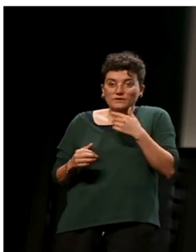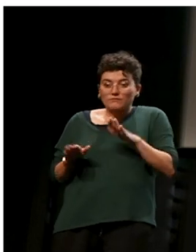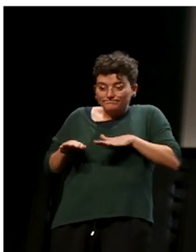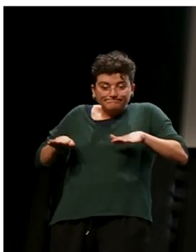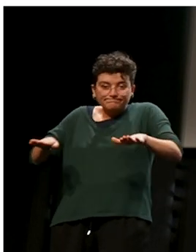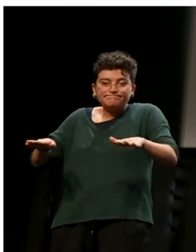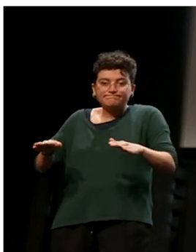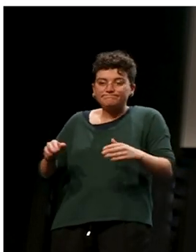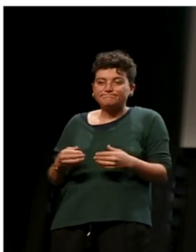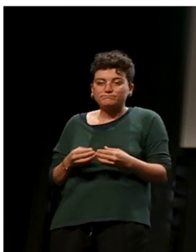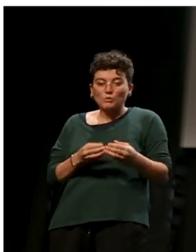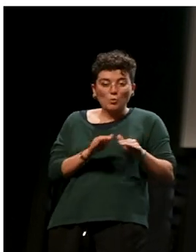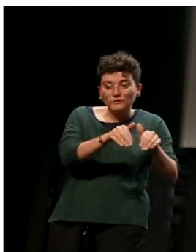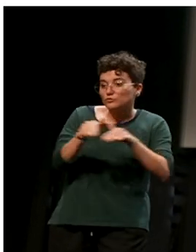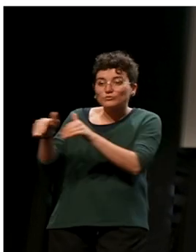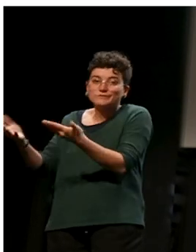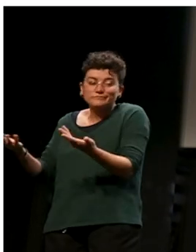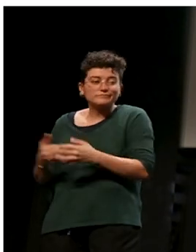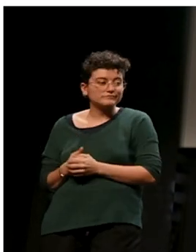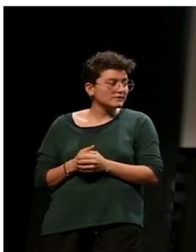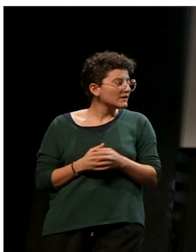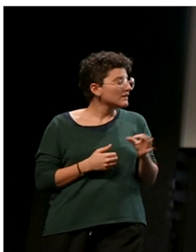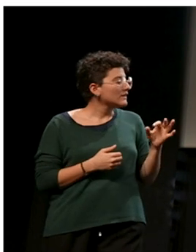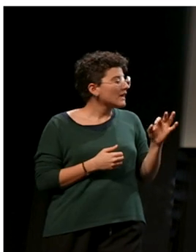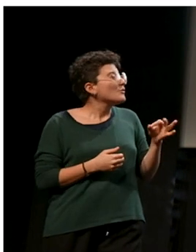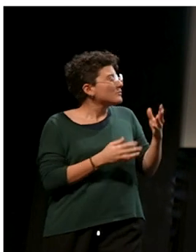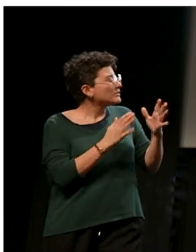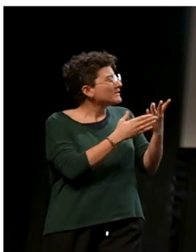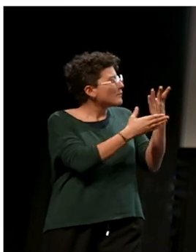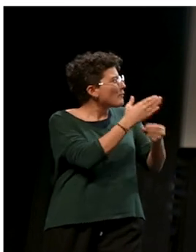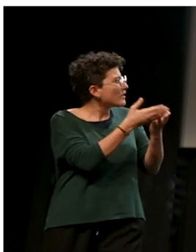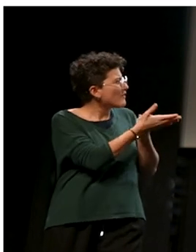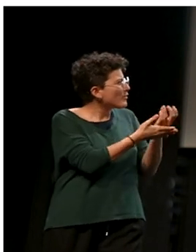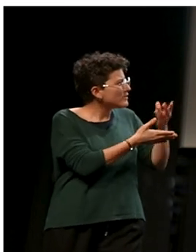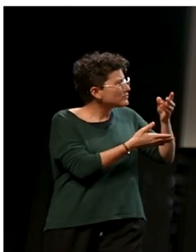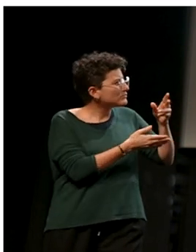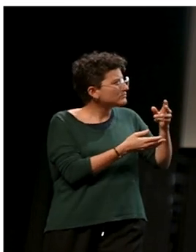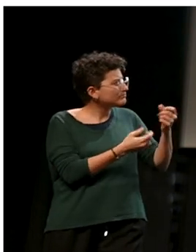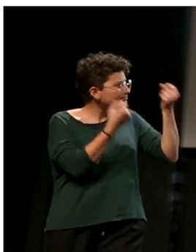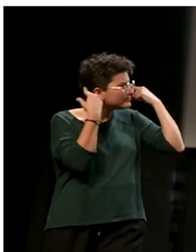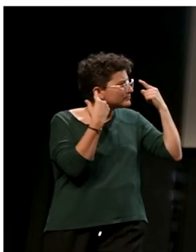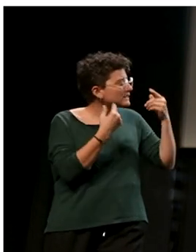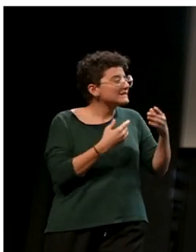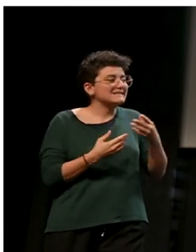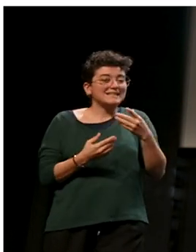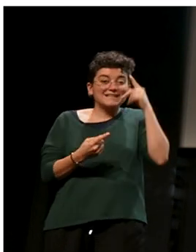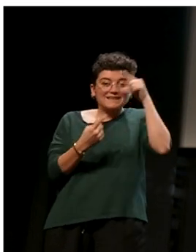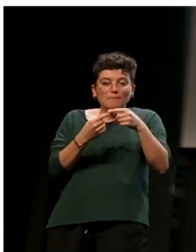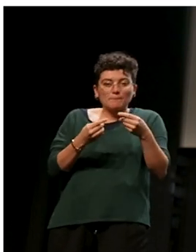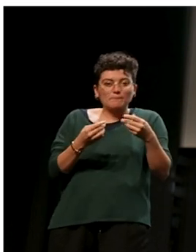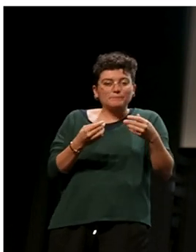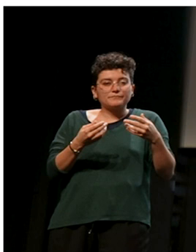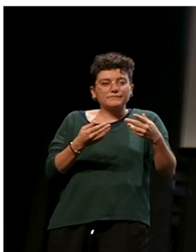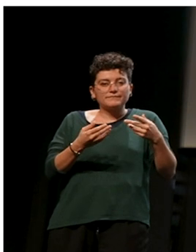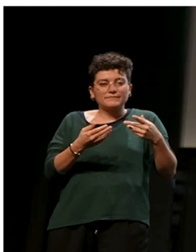Ce que tu n'as peut-être pas entendu, Étienne, ce que disait Pierrot, c'est que c'est la perte du geste. C'est-à-dire qu'à partir du moment où tu